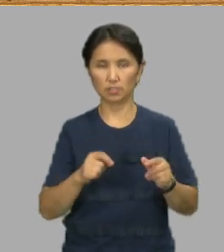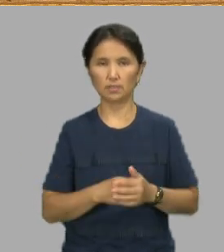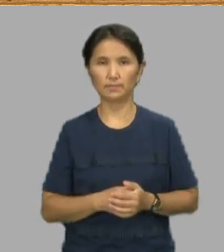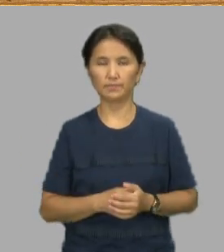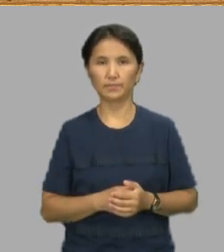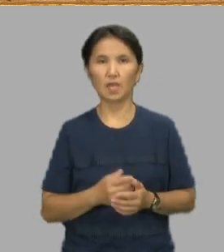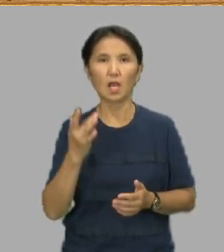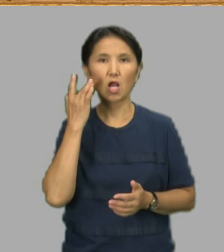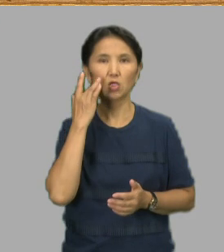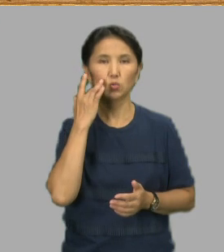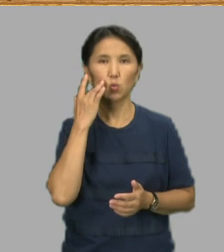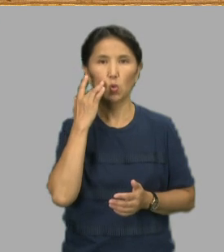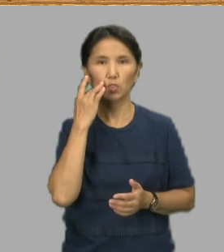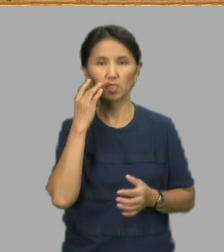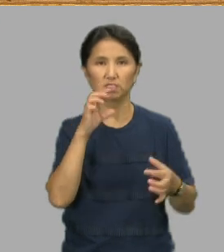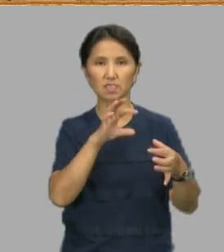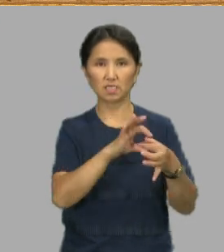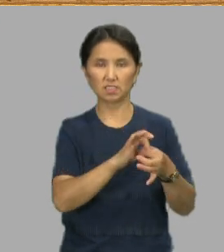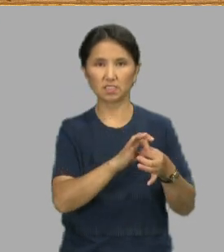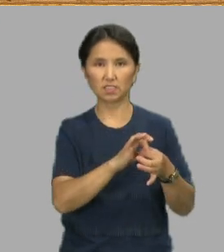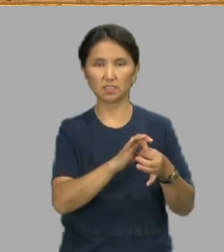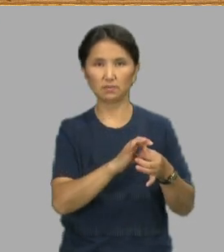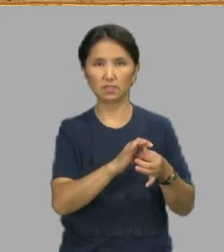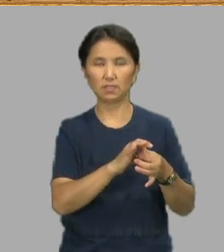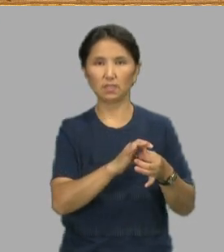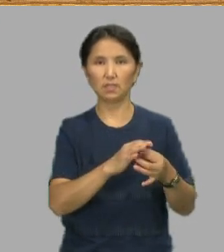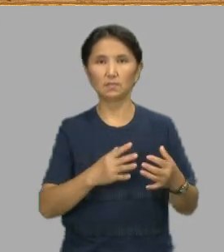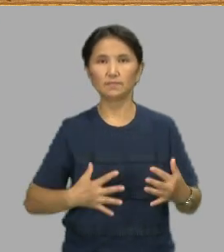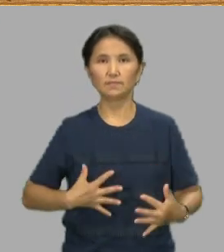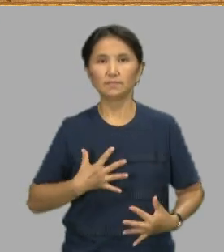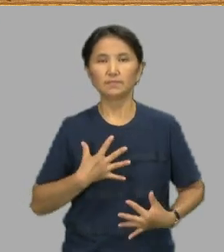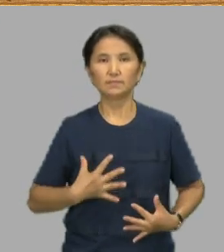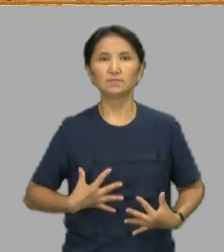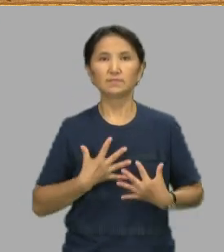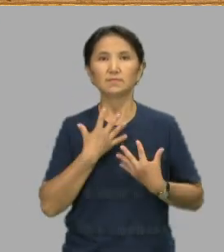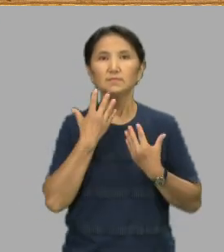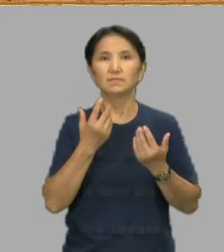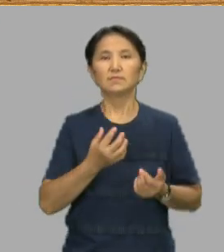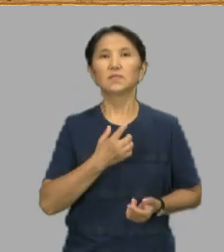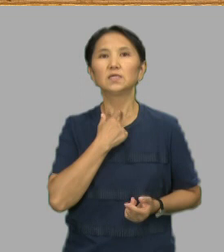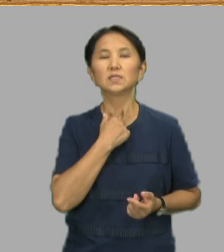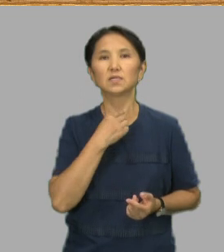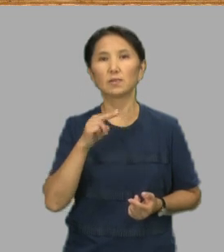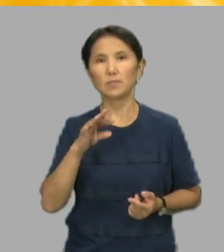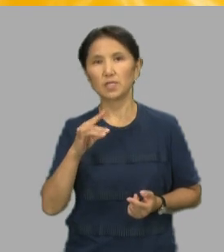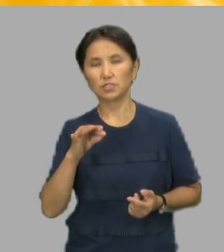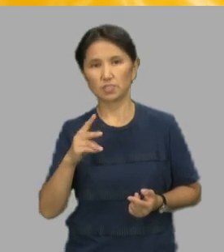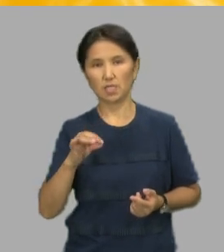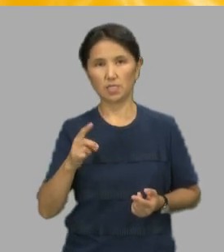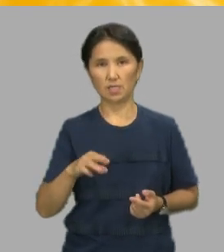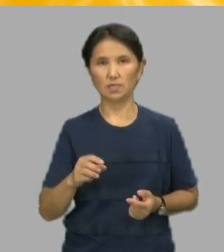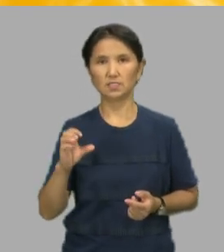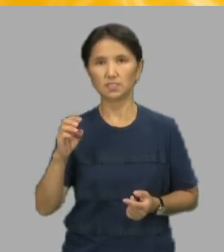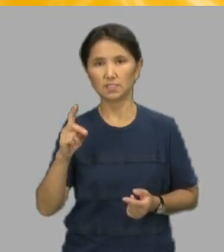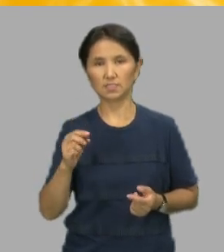членами предложения, которые соединены интонацией перечисления.